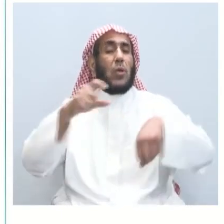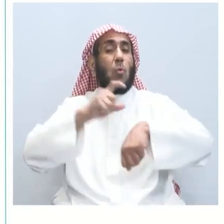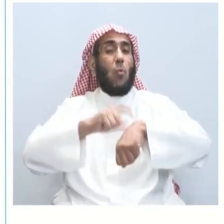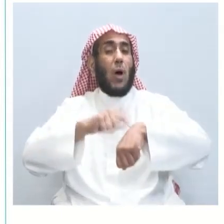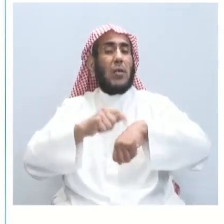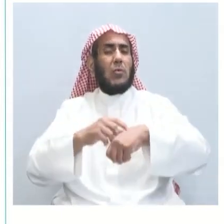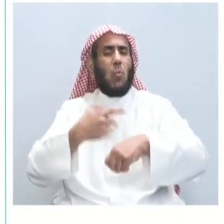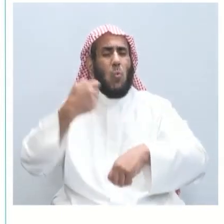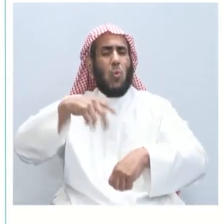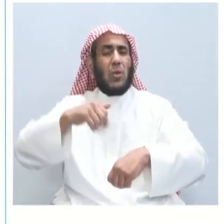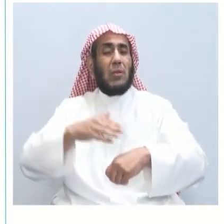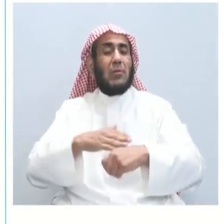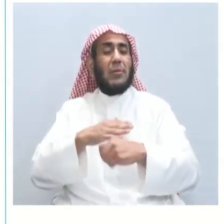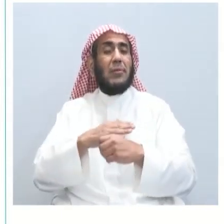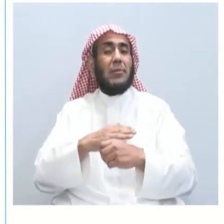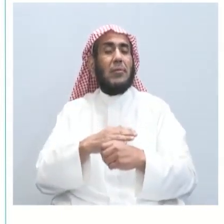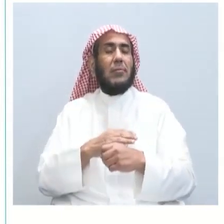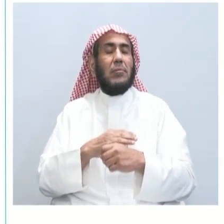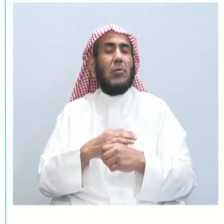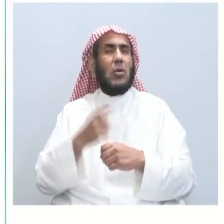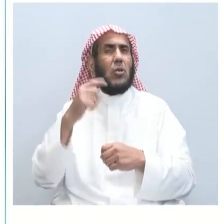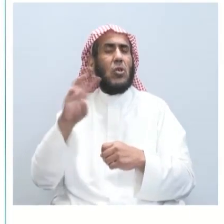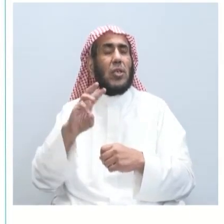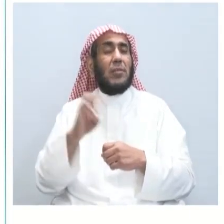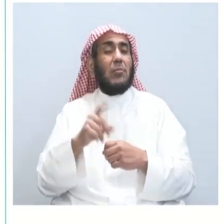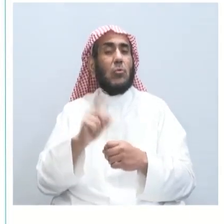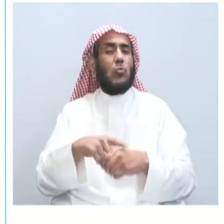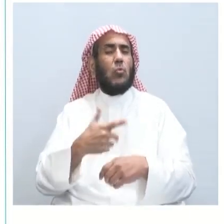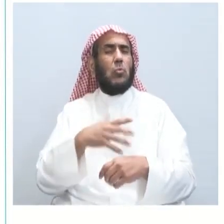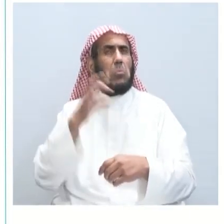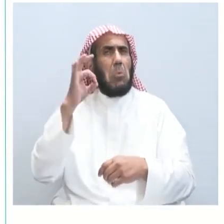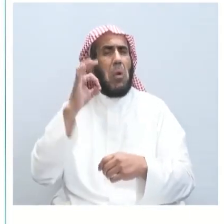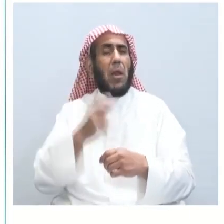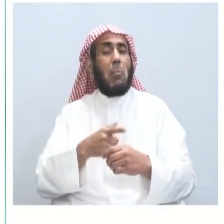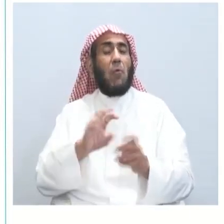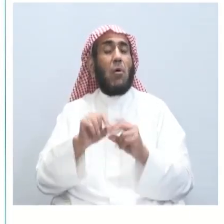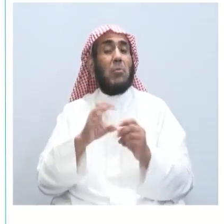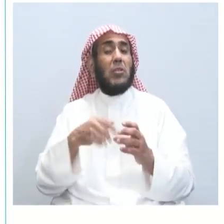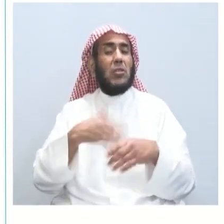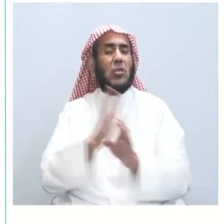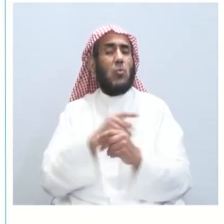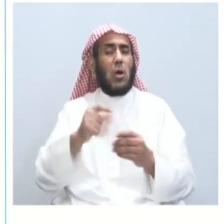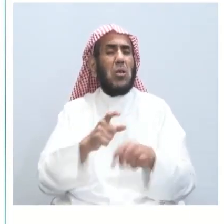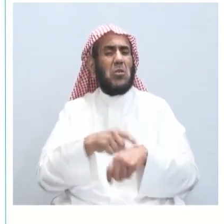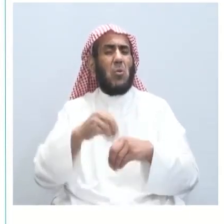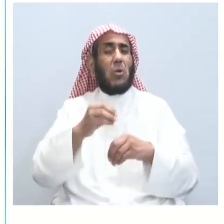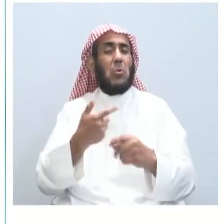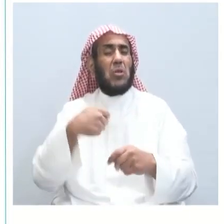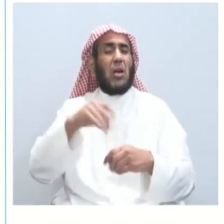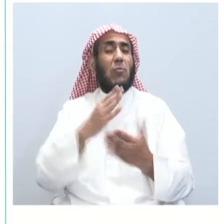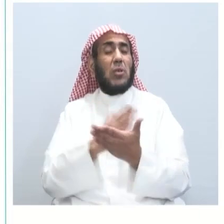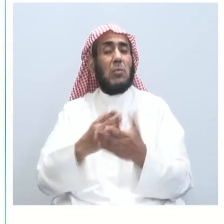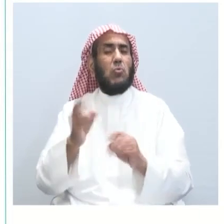والتكلفه تقسيم عفوا تدرك الشركات التي تؤمن بالمفهوم التسويقي ان زياده الوقت والتكلفه تقسيم